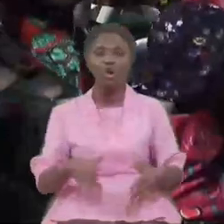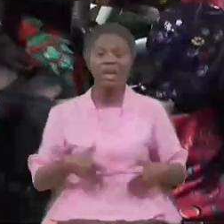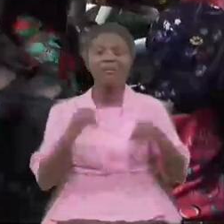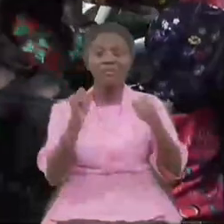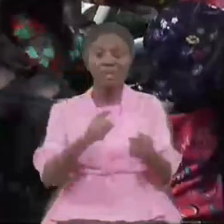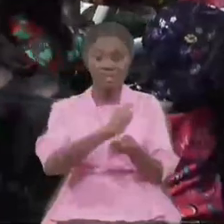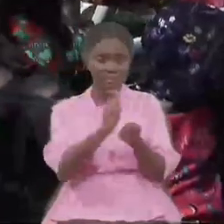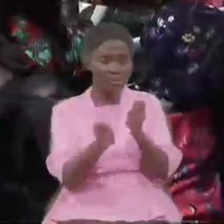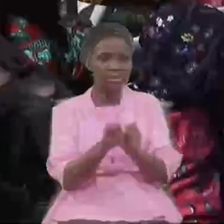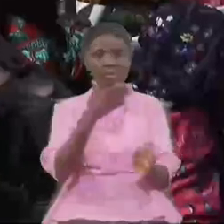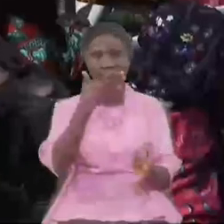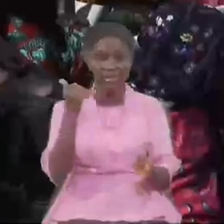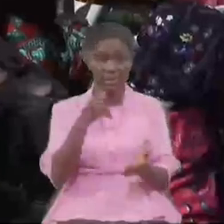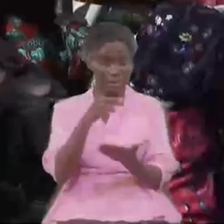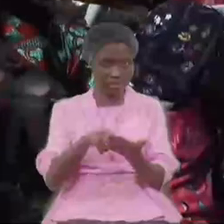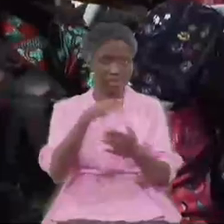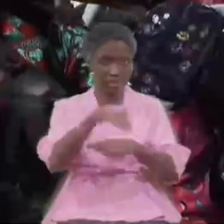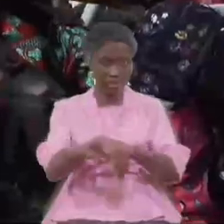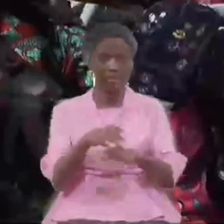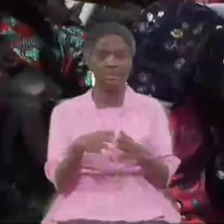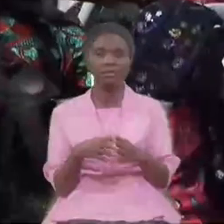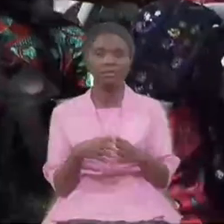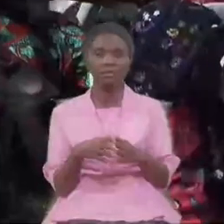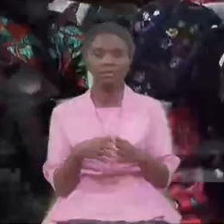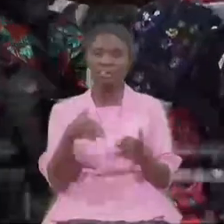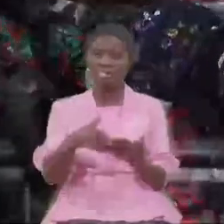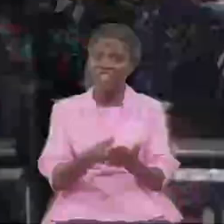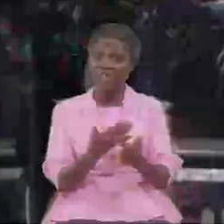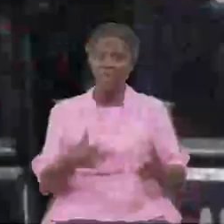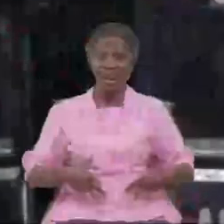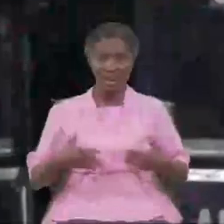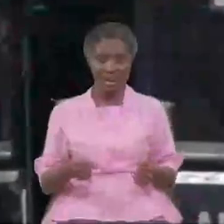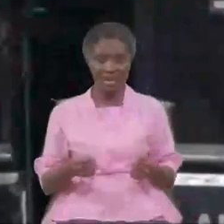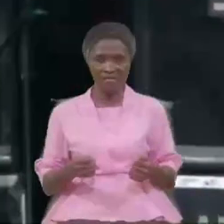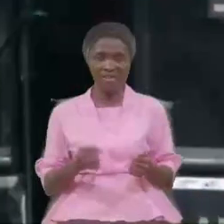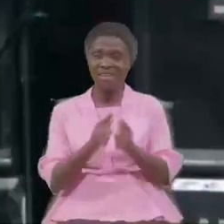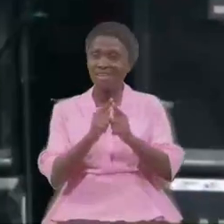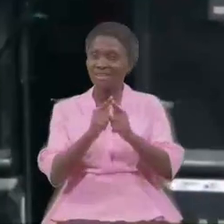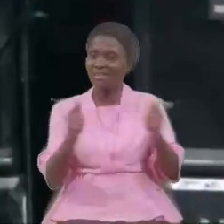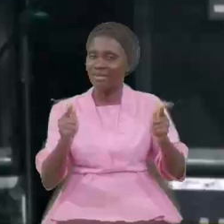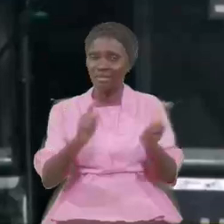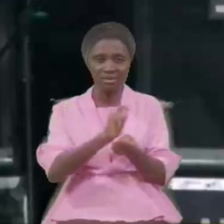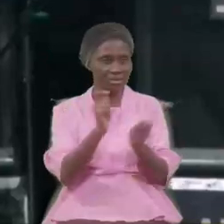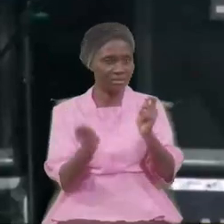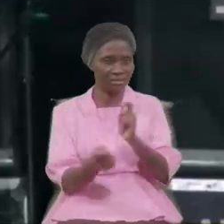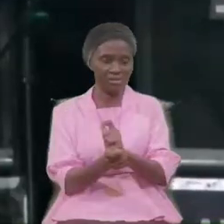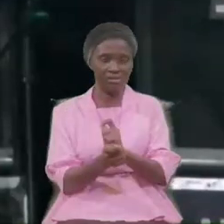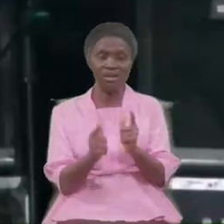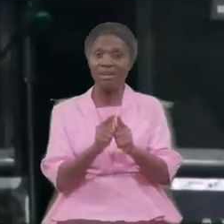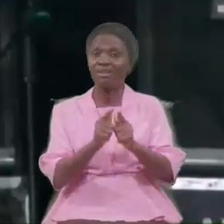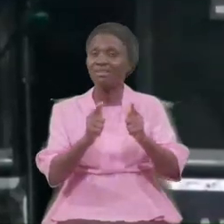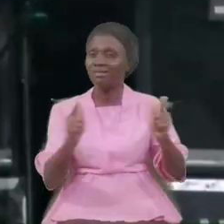Votre vie peut être transformée ce soir. Une nouvelle vie, un grand changement, une